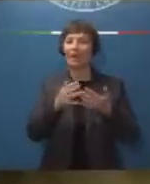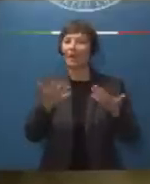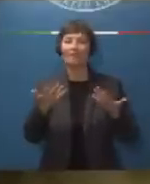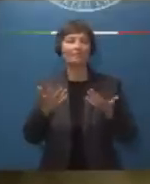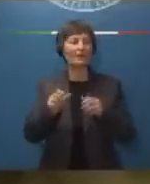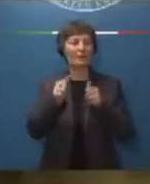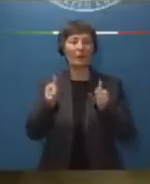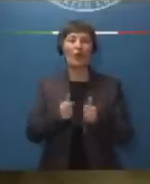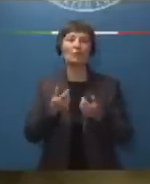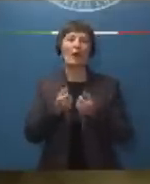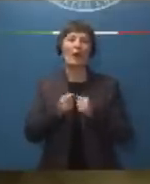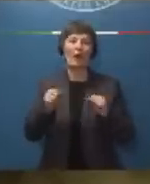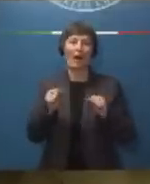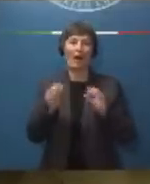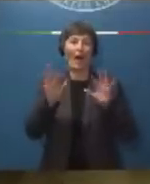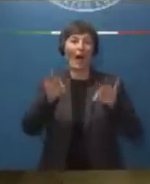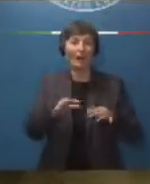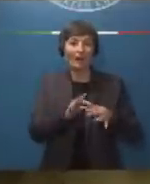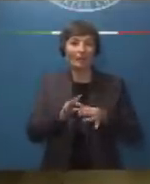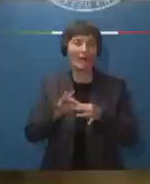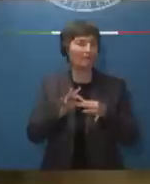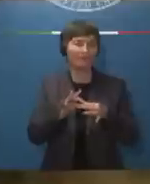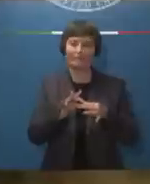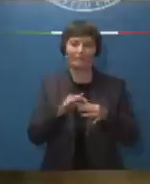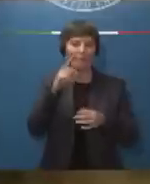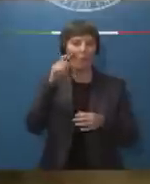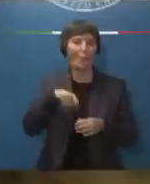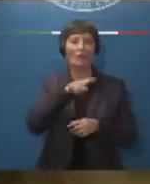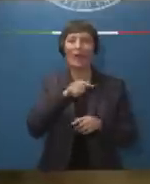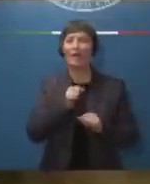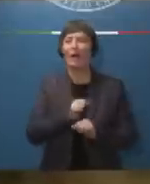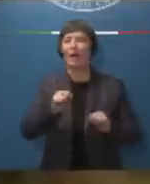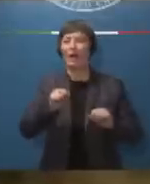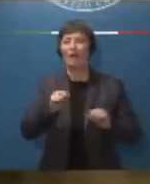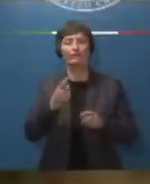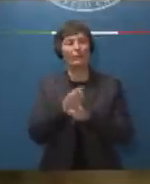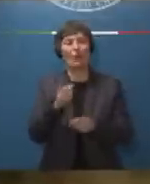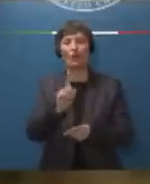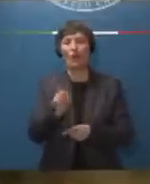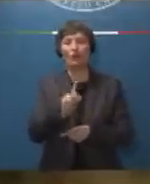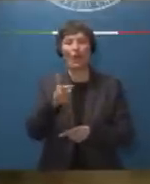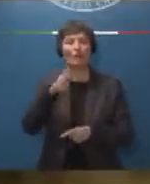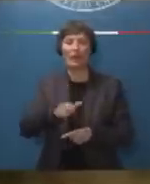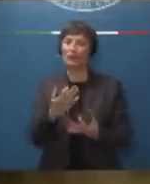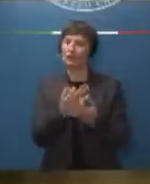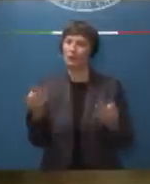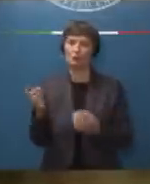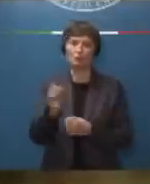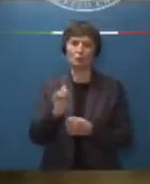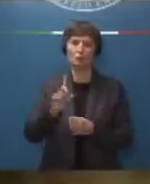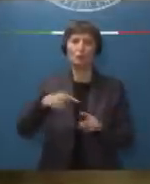resa da parte dell'Ucraina sarebbe terribilmente ingiusto ma sarebbe anche molto pericoloso